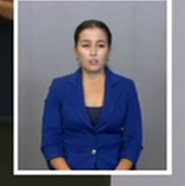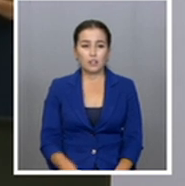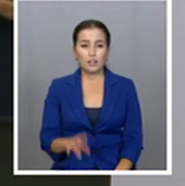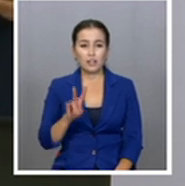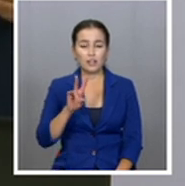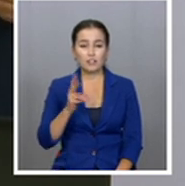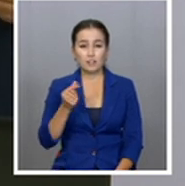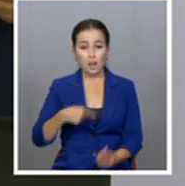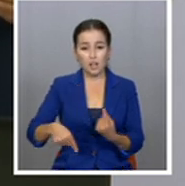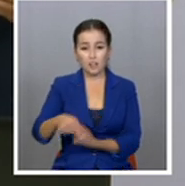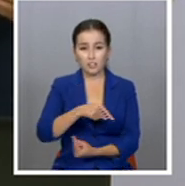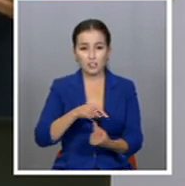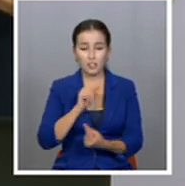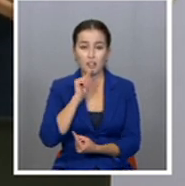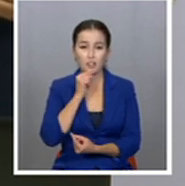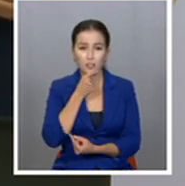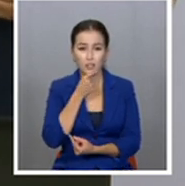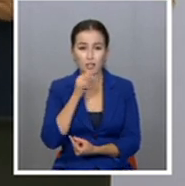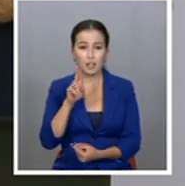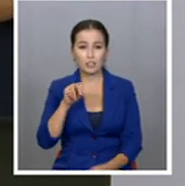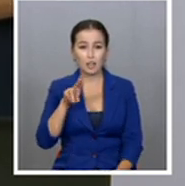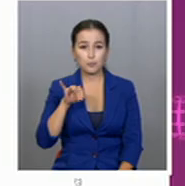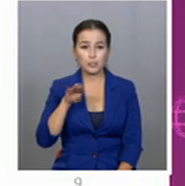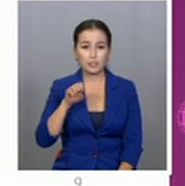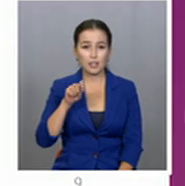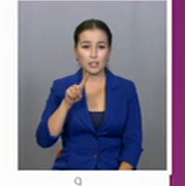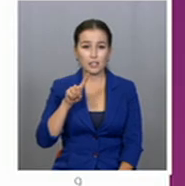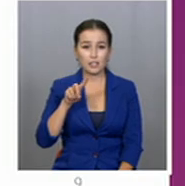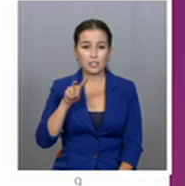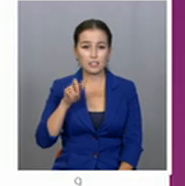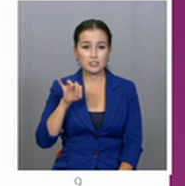Нарықтық экономика немесе капиталистік.